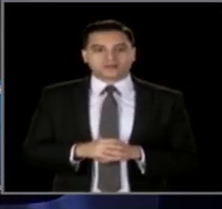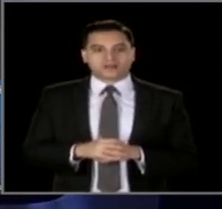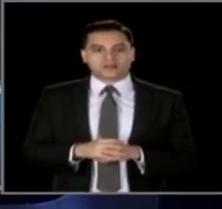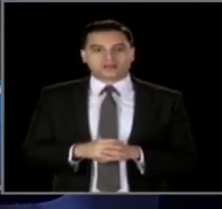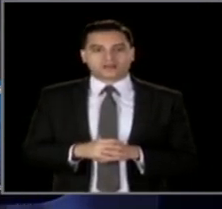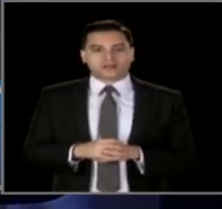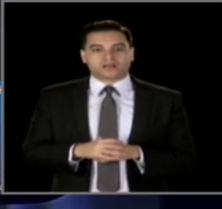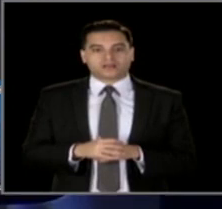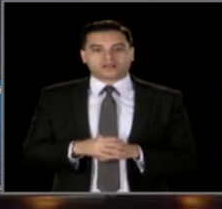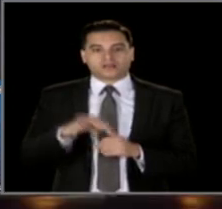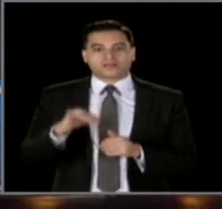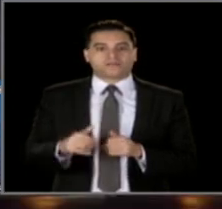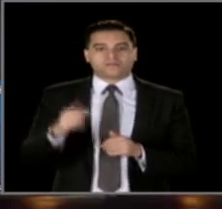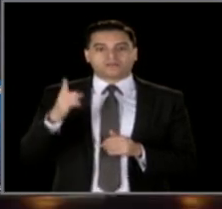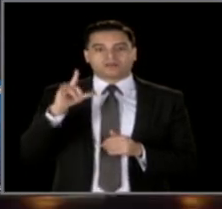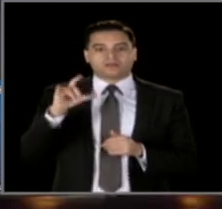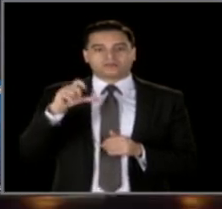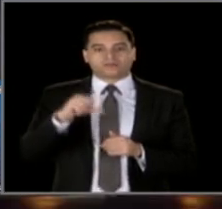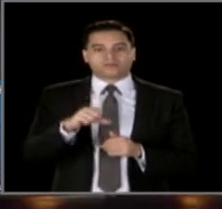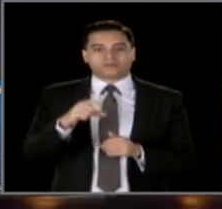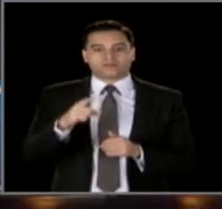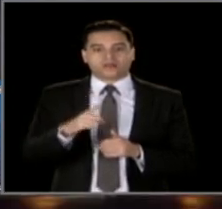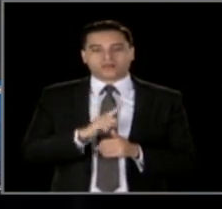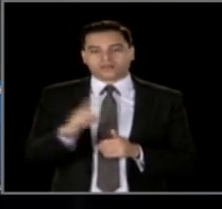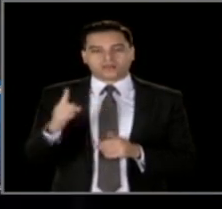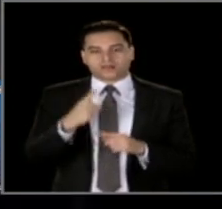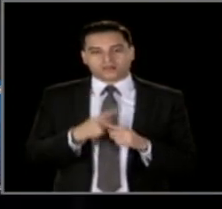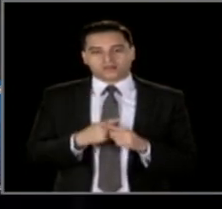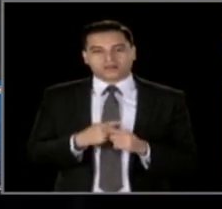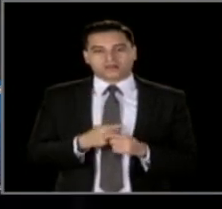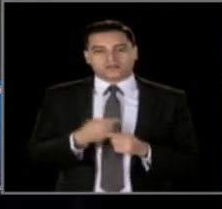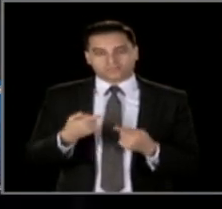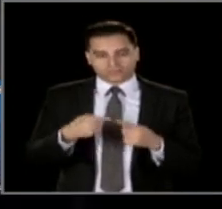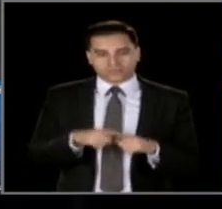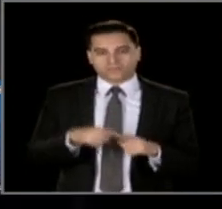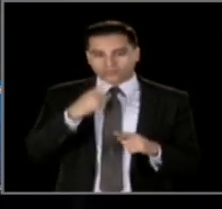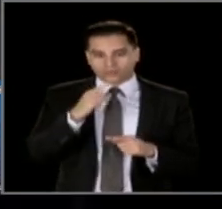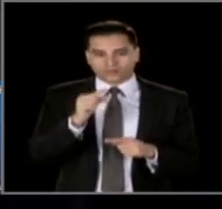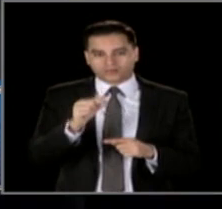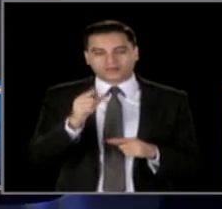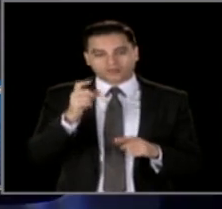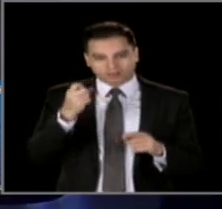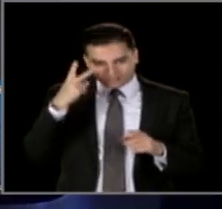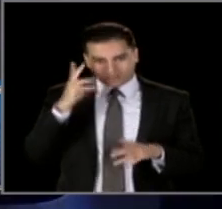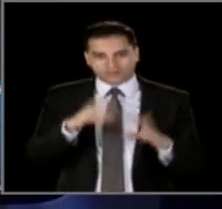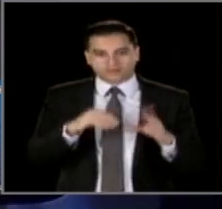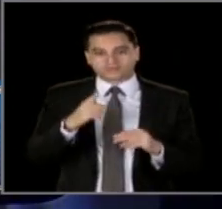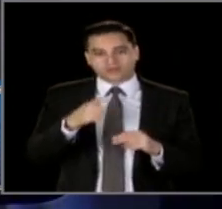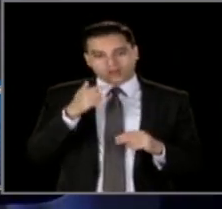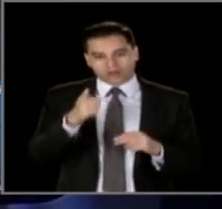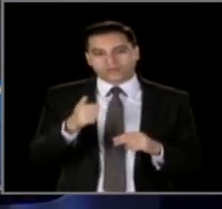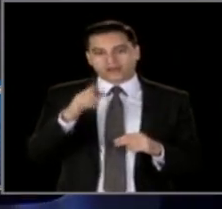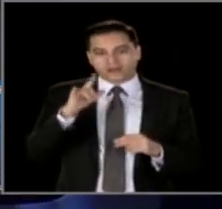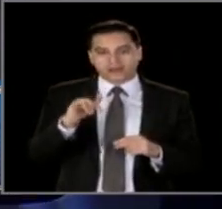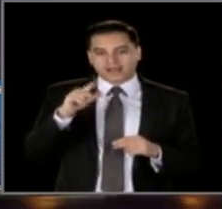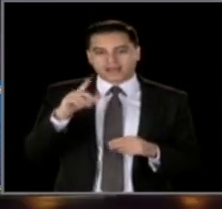ماريو بينيديتي بس غلط. غلط. هي مناسبة إن إحنا نرشح لكم رواية حلوة، الإجابة